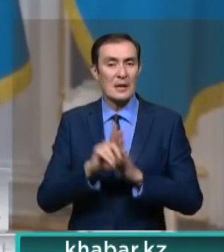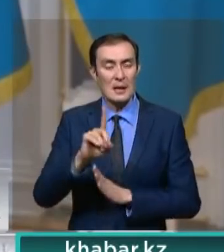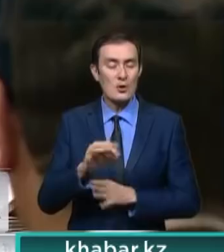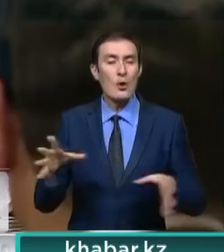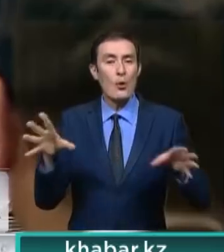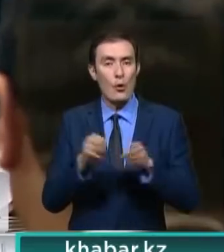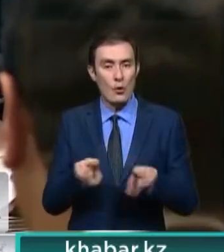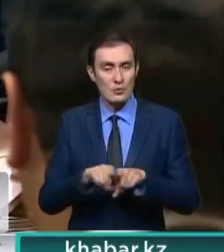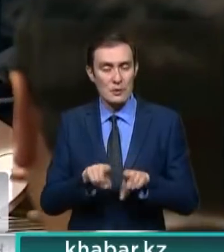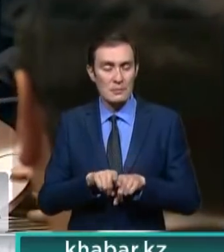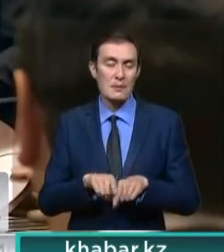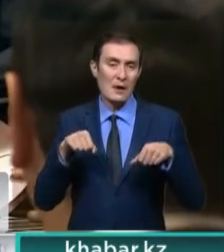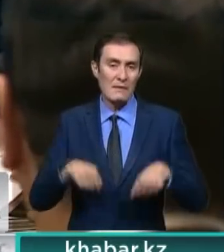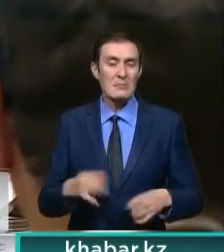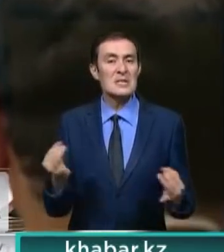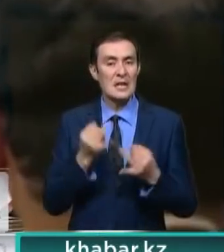интересами.